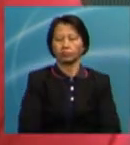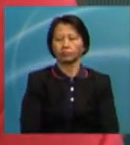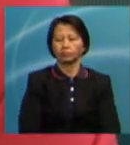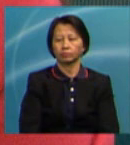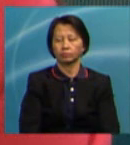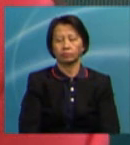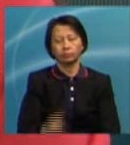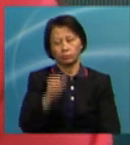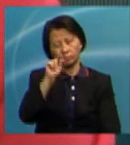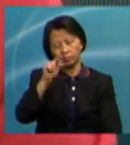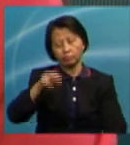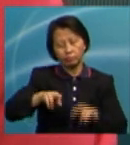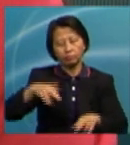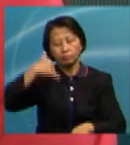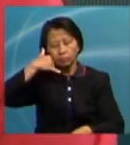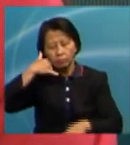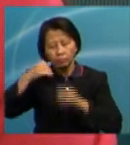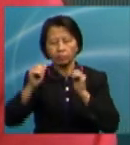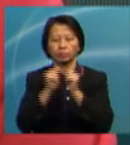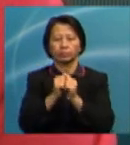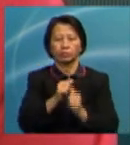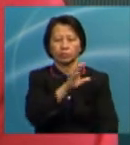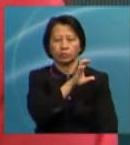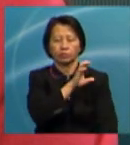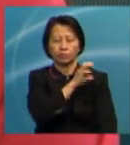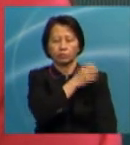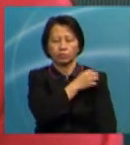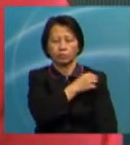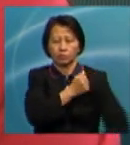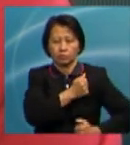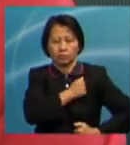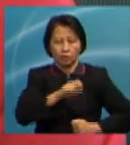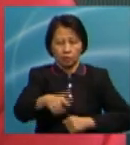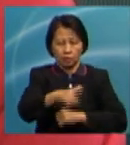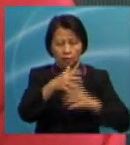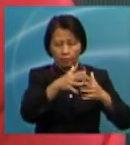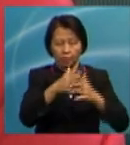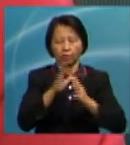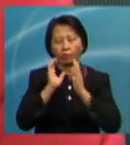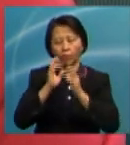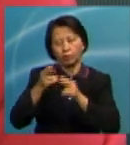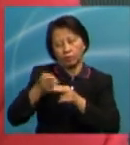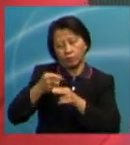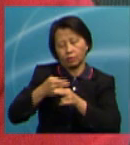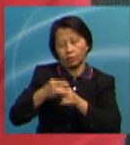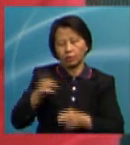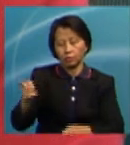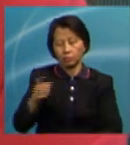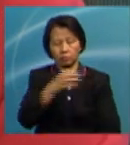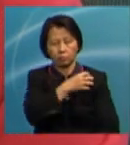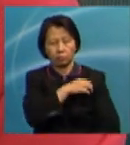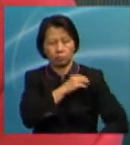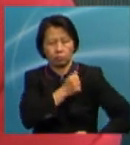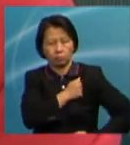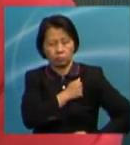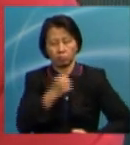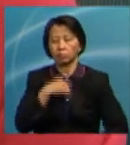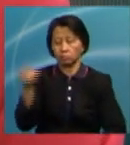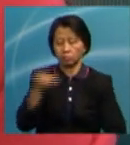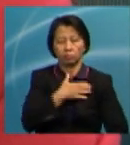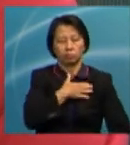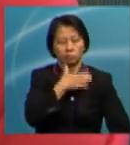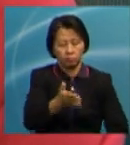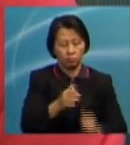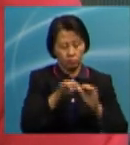baik itu sedikit rakaman temub saya bersama komander Mark sebentar tadi dan dalam perbualan yang singkat itu komander Mark turut memberi komitmen untuk